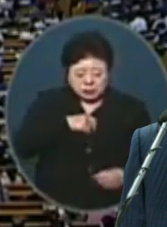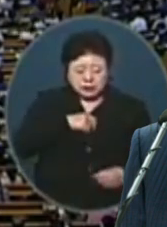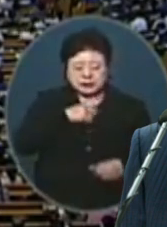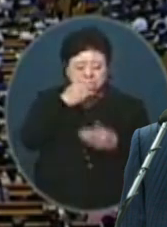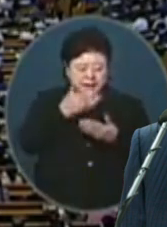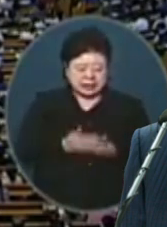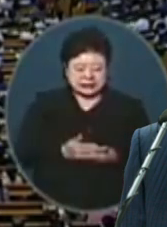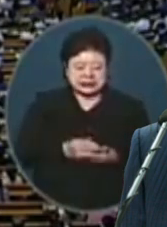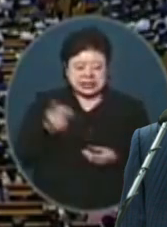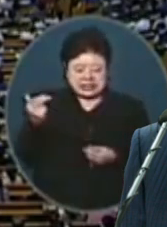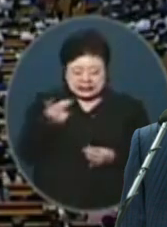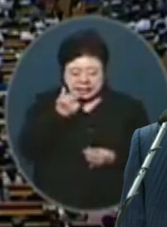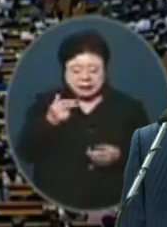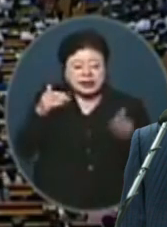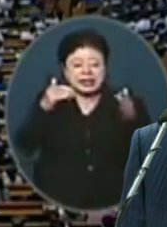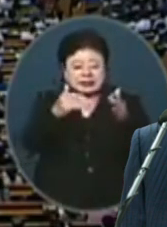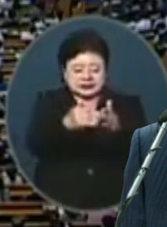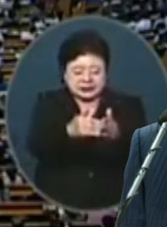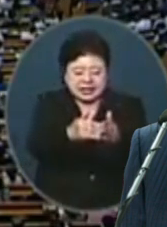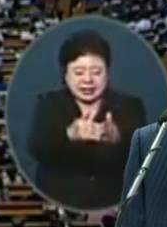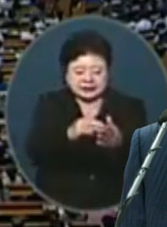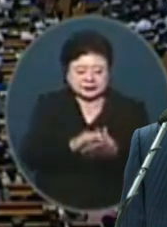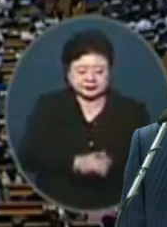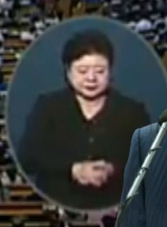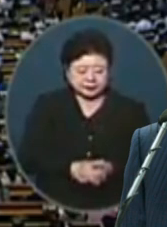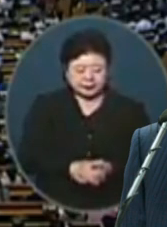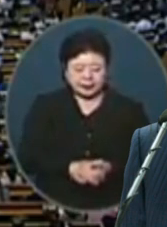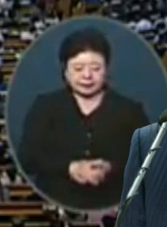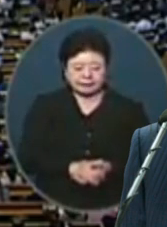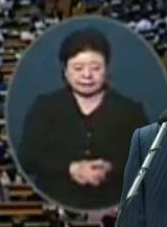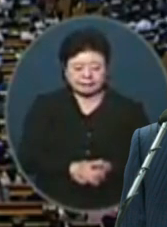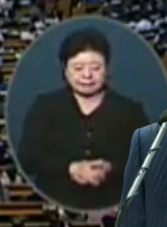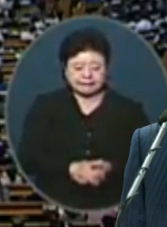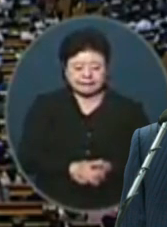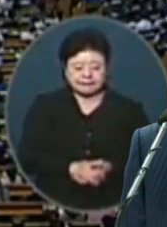받아 생명에 이르렀느니라.